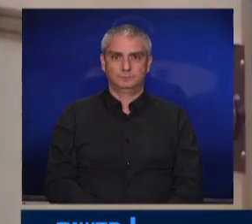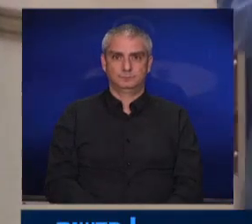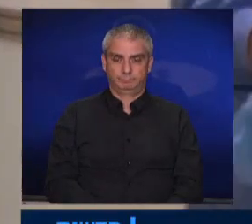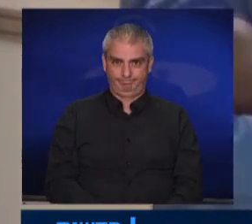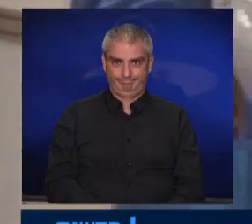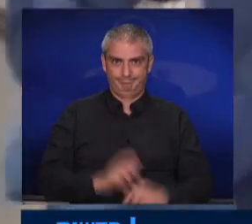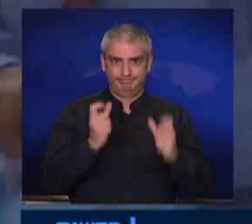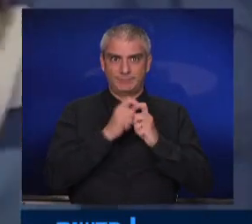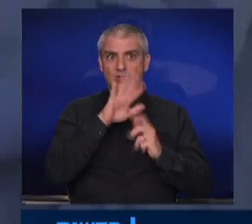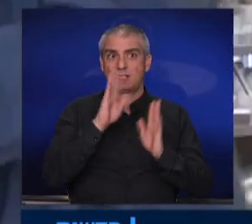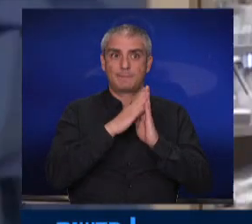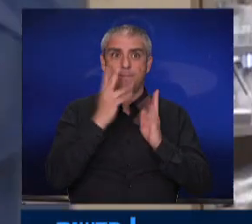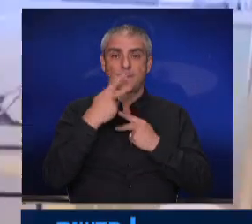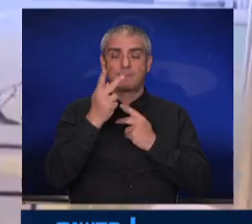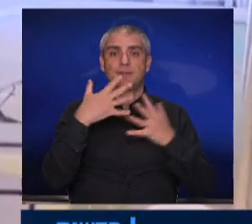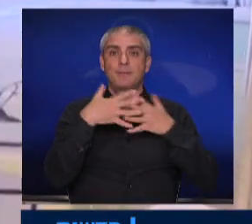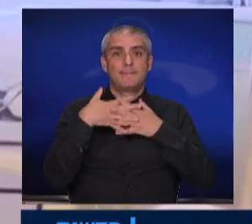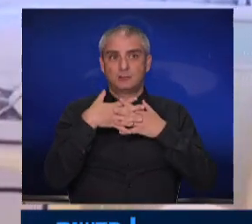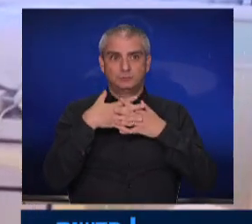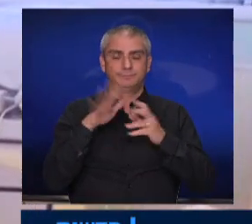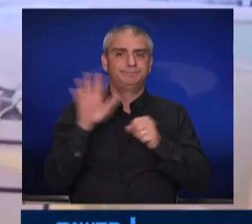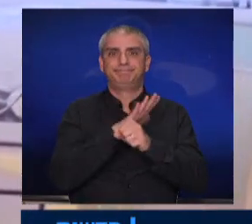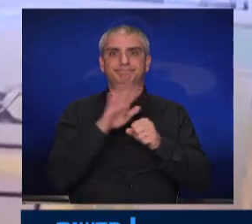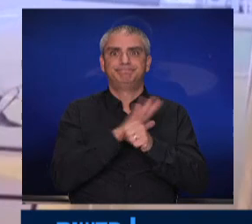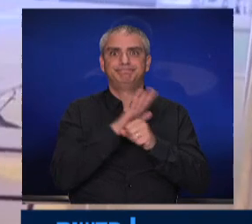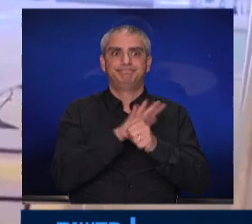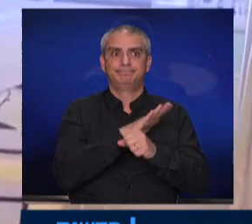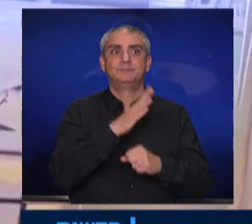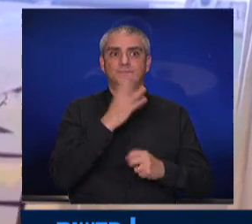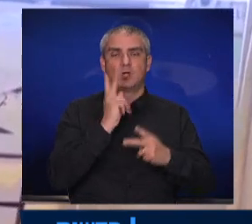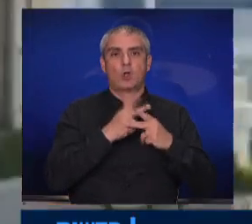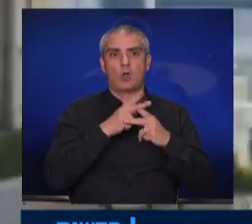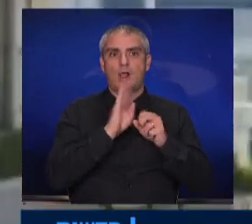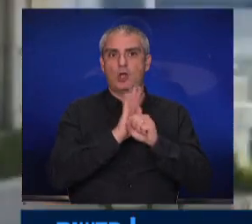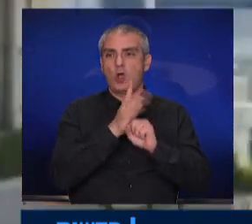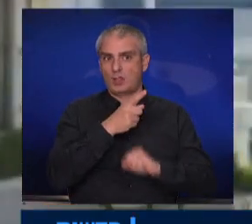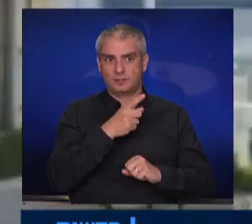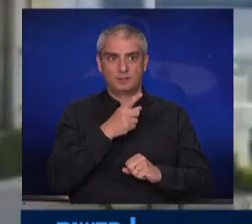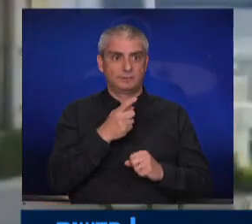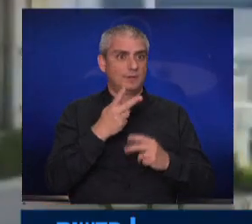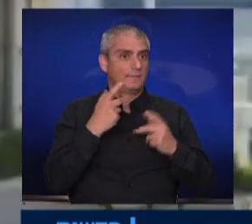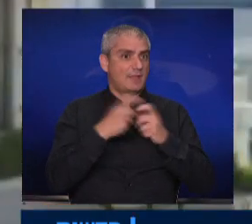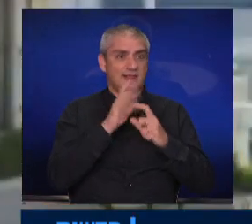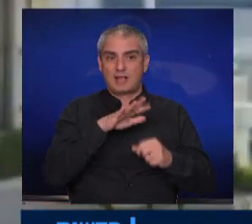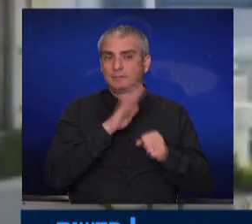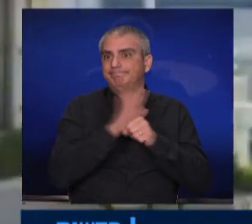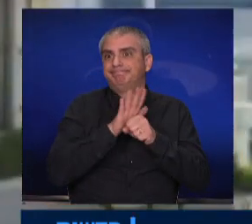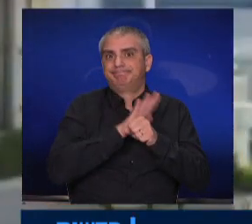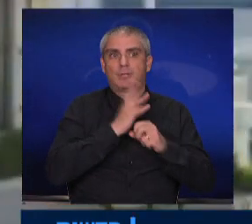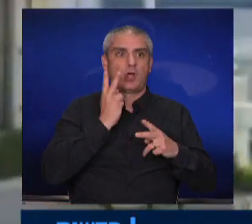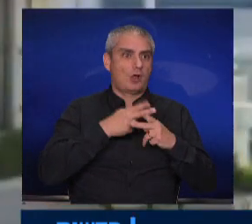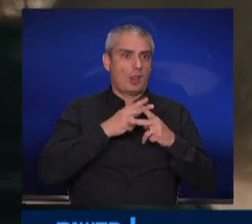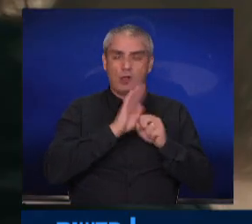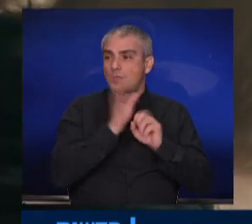מחלקות הילדים בבתי חולים בארצות הברית מתמלאות בשבועות האחרונים בחולי קורונה. The pediatric side were slammed with COVID. I mean, just